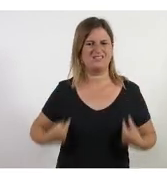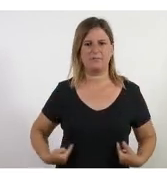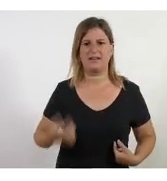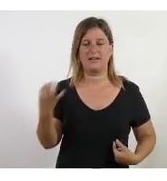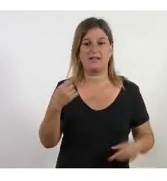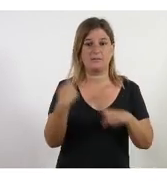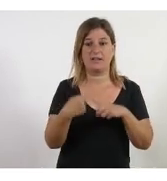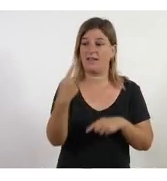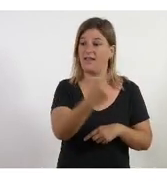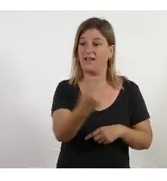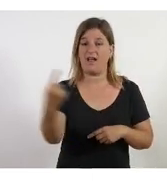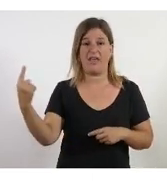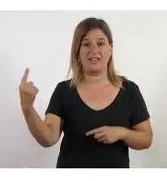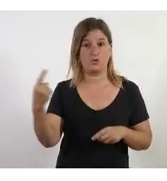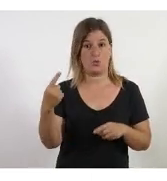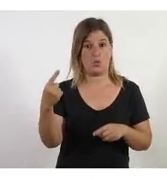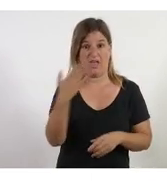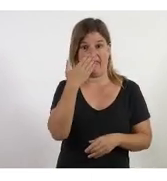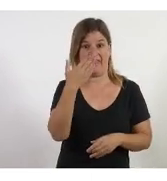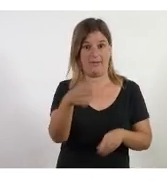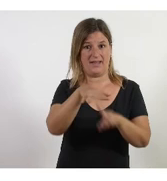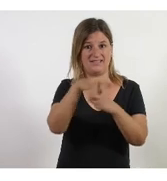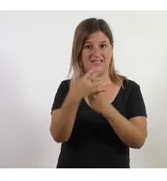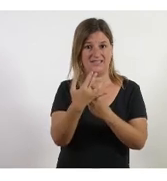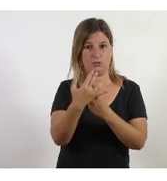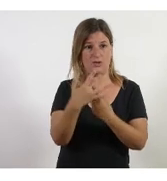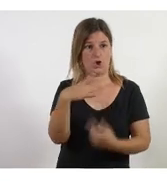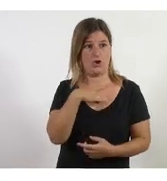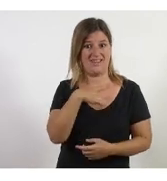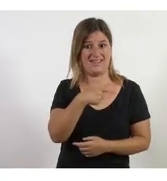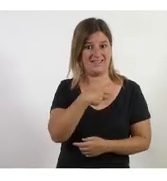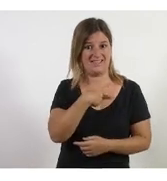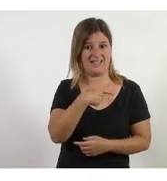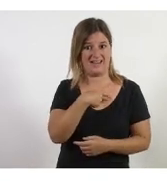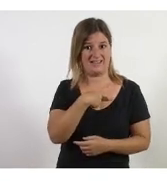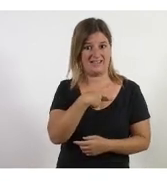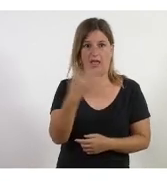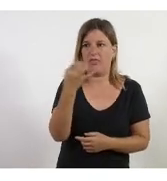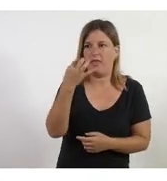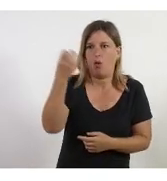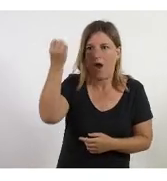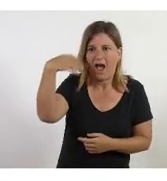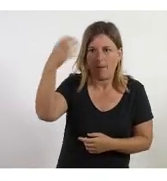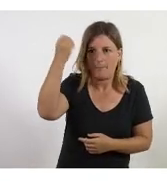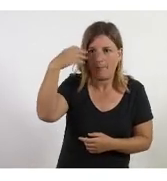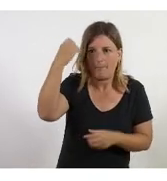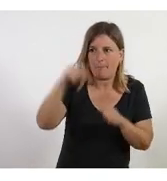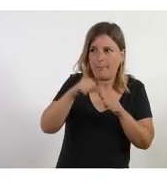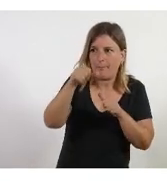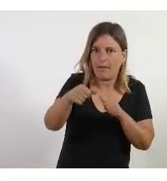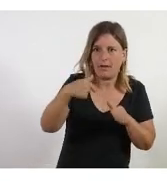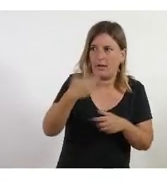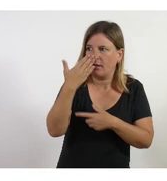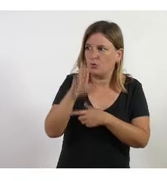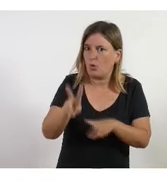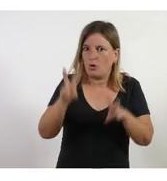situacions incertes com aquesta, davant d'una situació en la que hem d'aprendre a